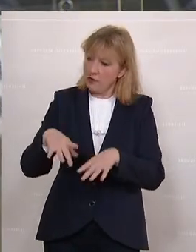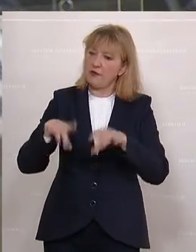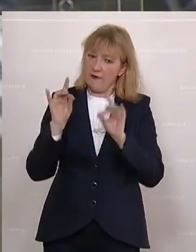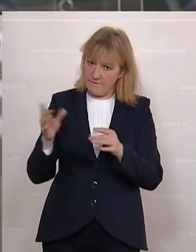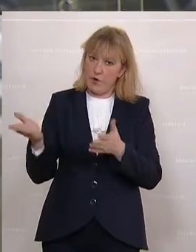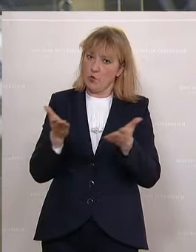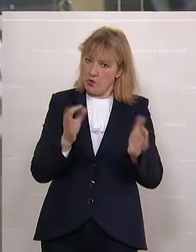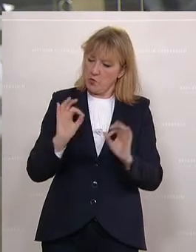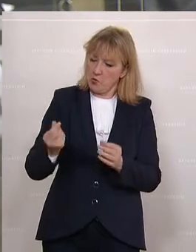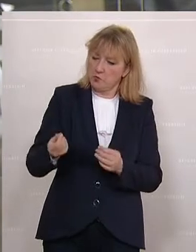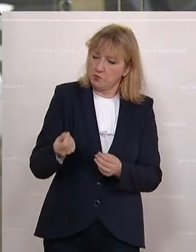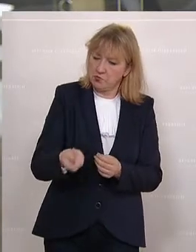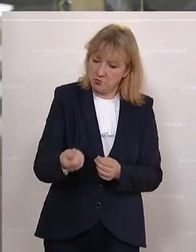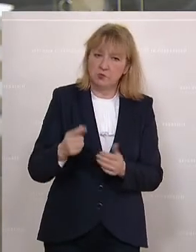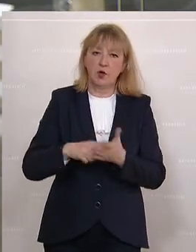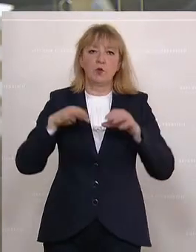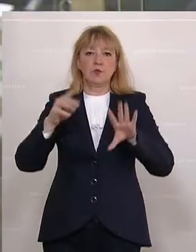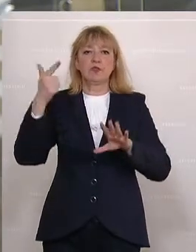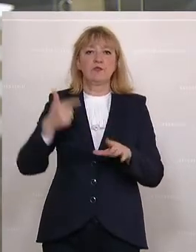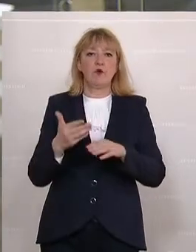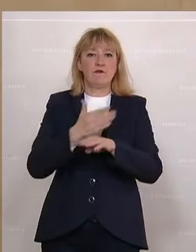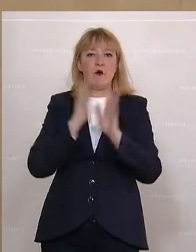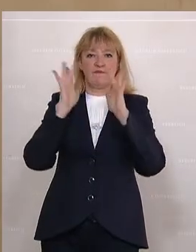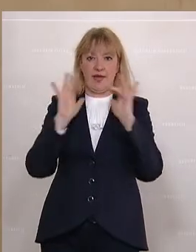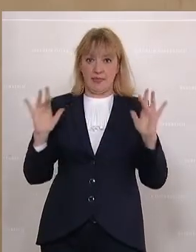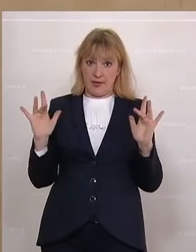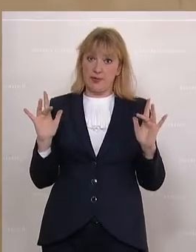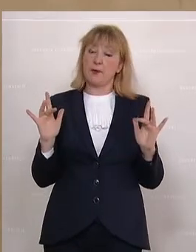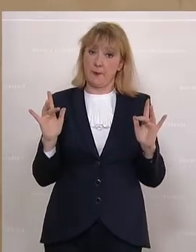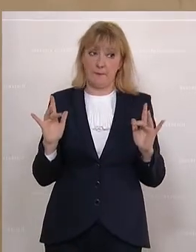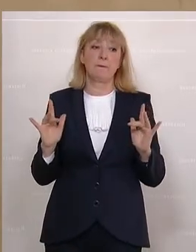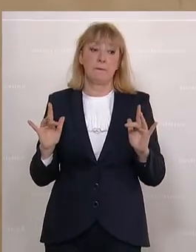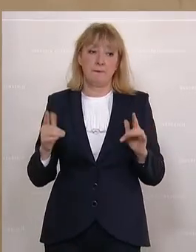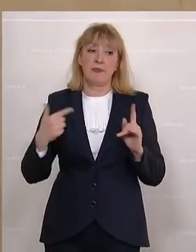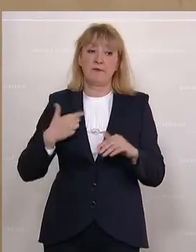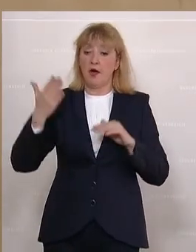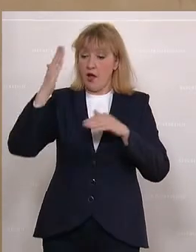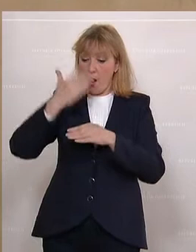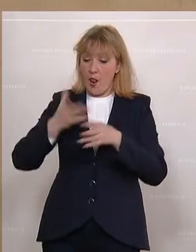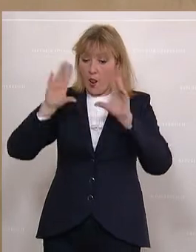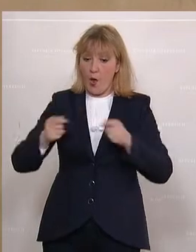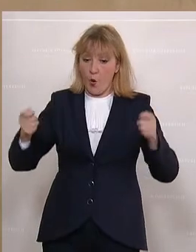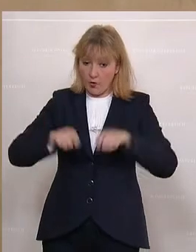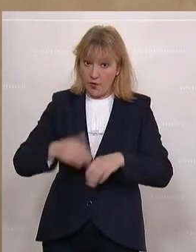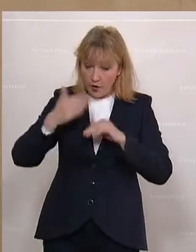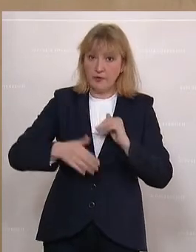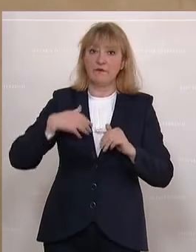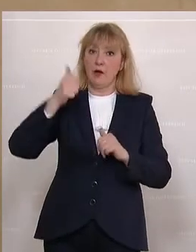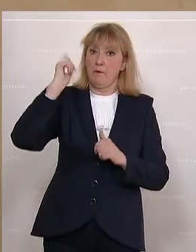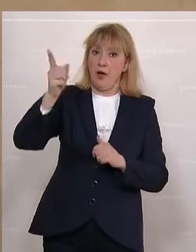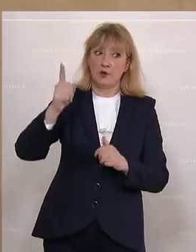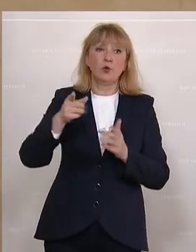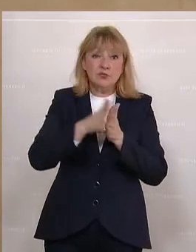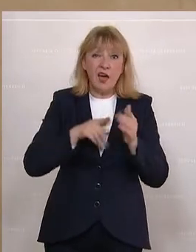zumindest und am 19 12 also kurz vor weihnachten wurde kam es am ende des laufs zur erste abmahnungen seither gab es